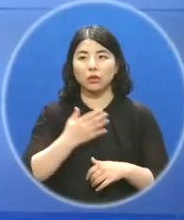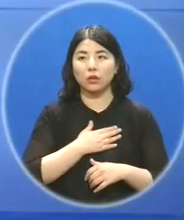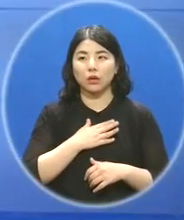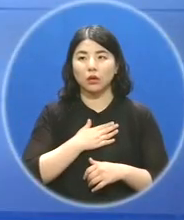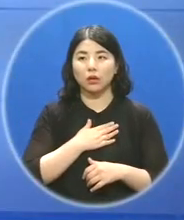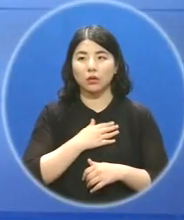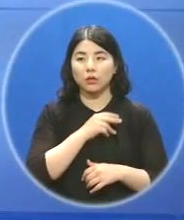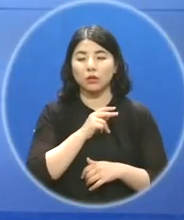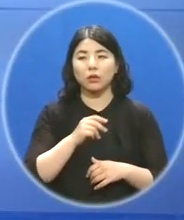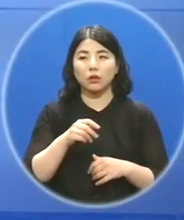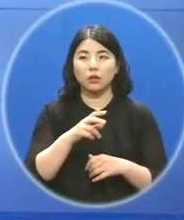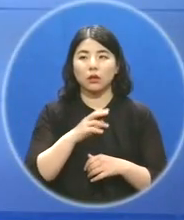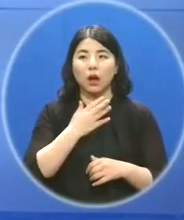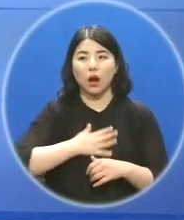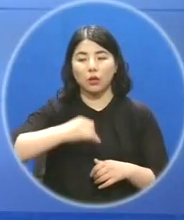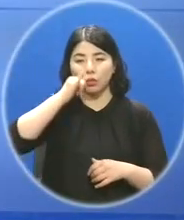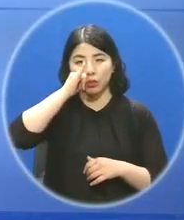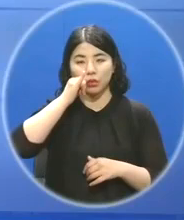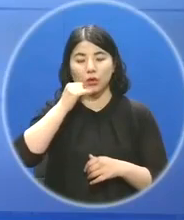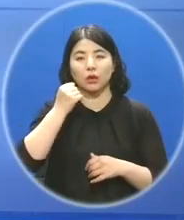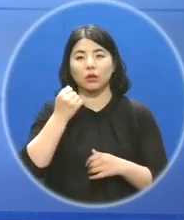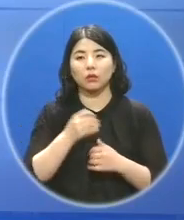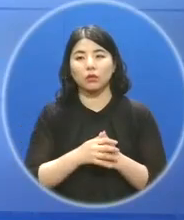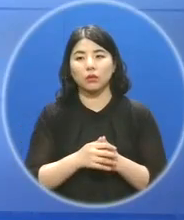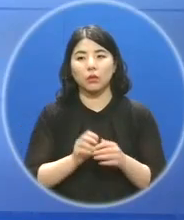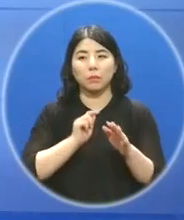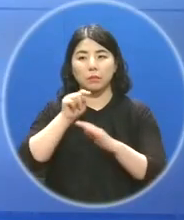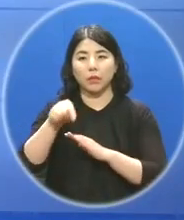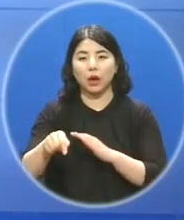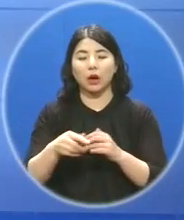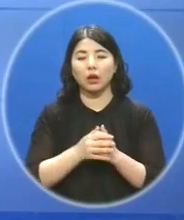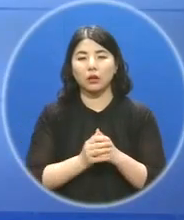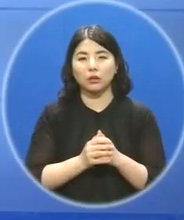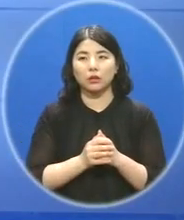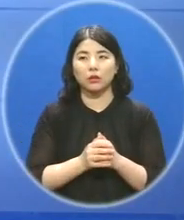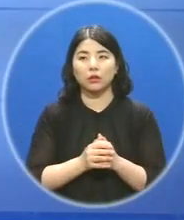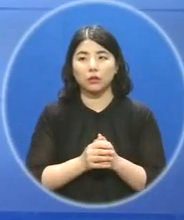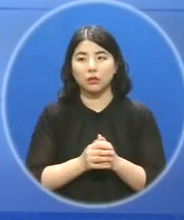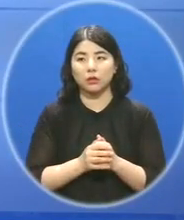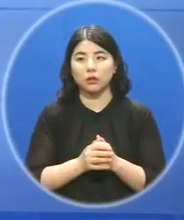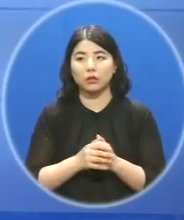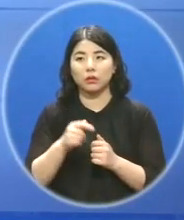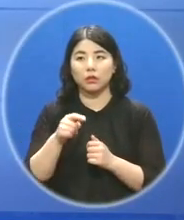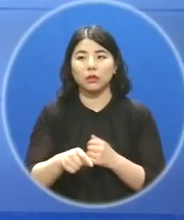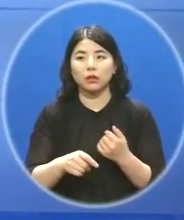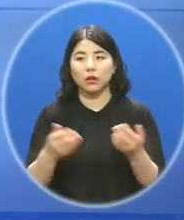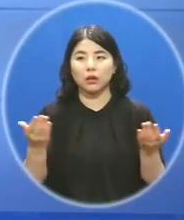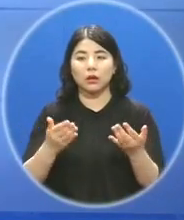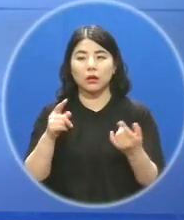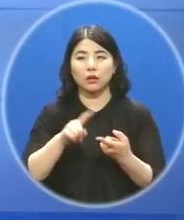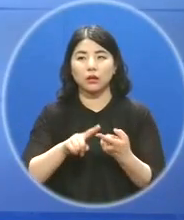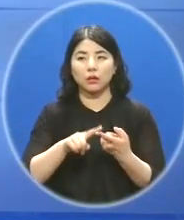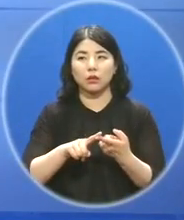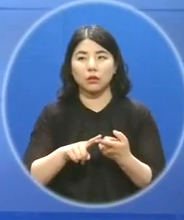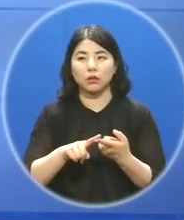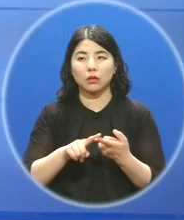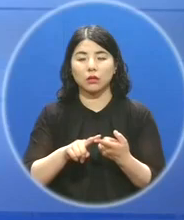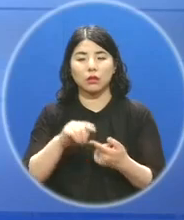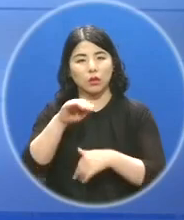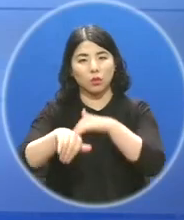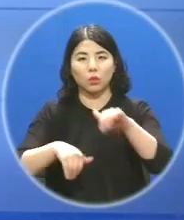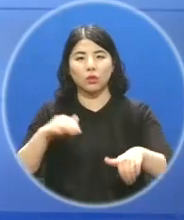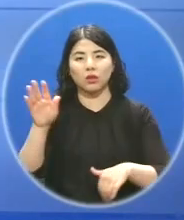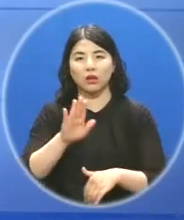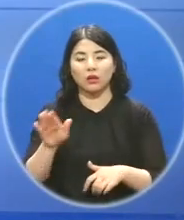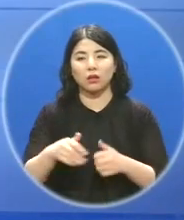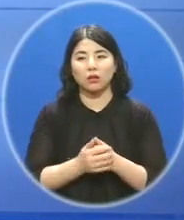의회는 알고 있었다고 해도요. 저희가 그 밖에서 그 의회 고의회 그 일에 대해서 살짝 관여는 하지 않습니다.